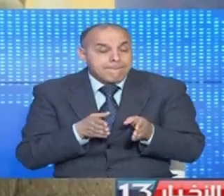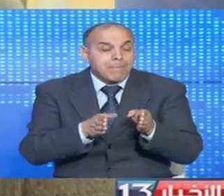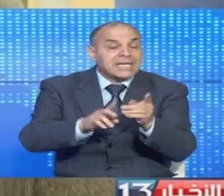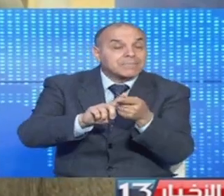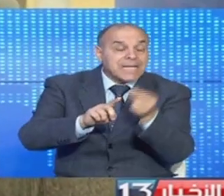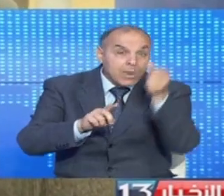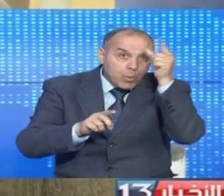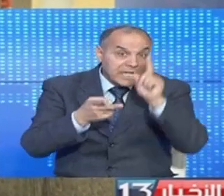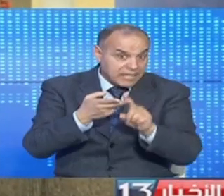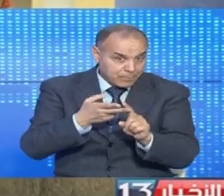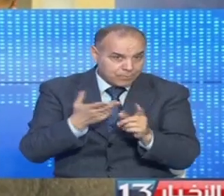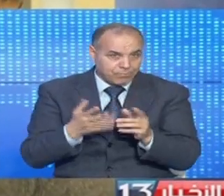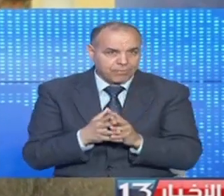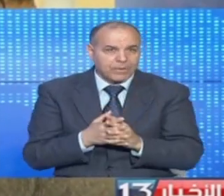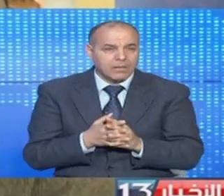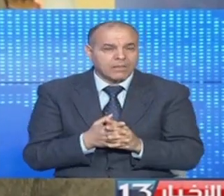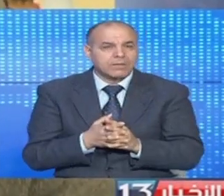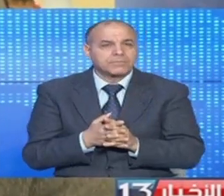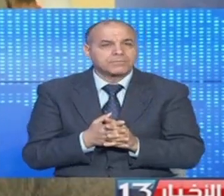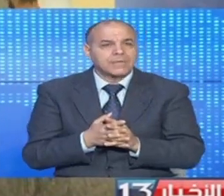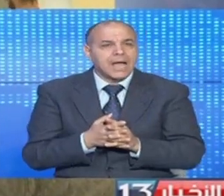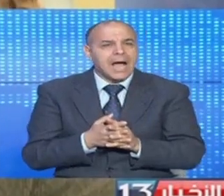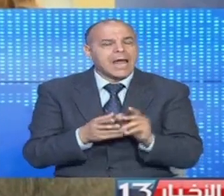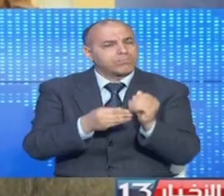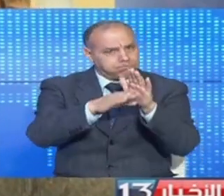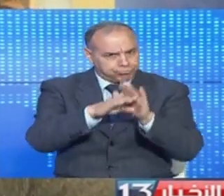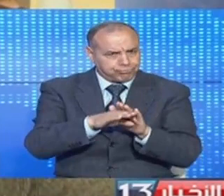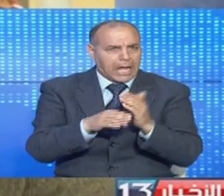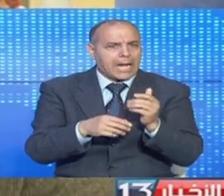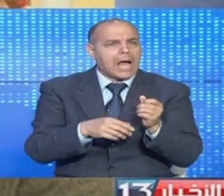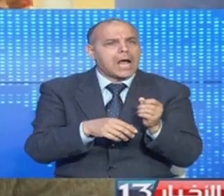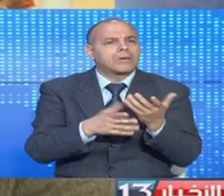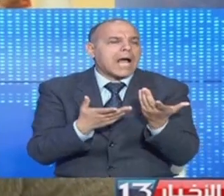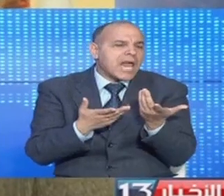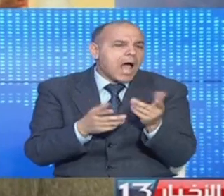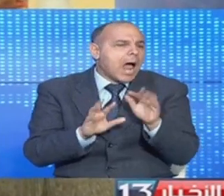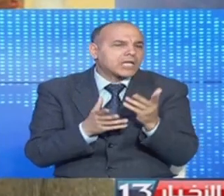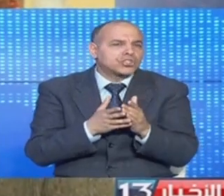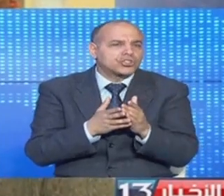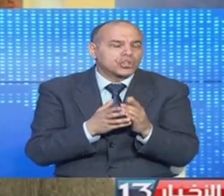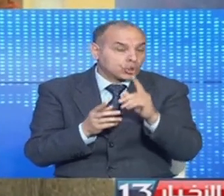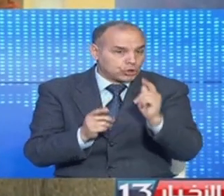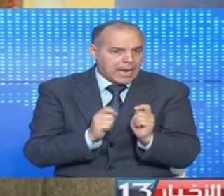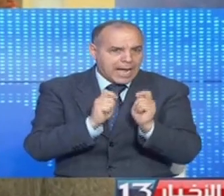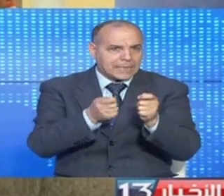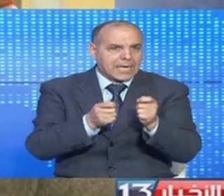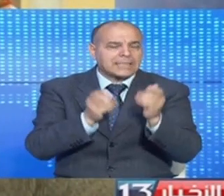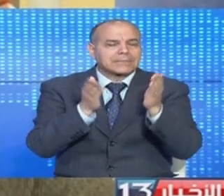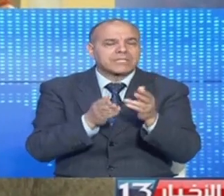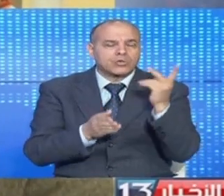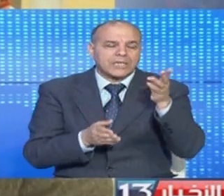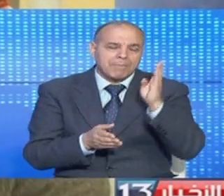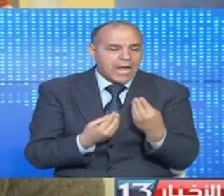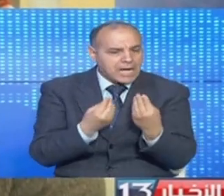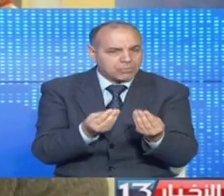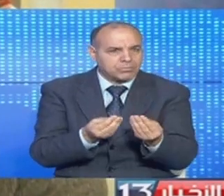ممر ذكي للتعقيم باش نعطيوه ان شاء الله للسبيطار الجهوي بباش.